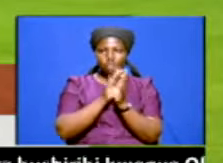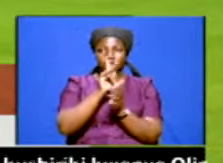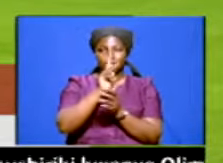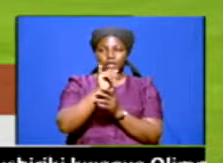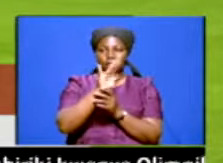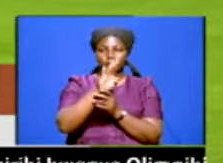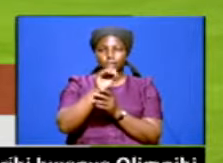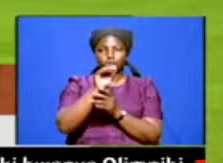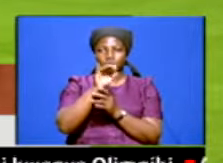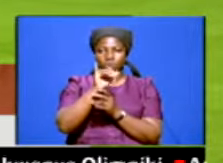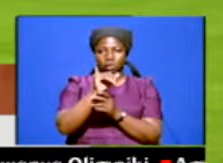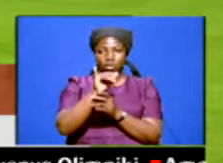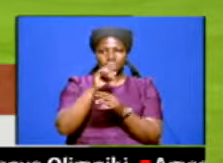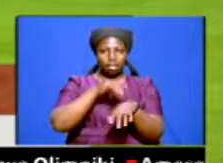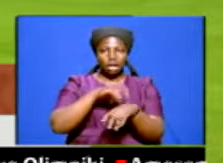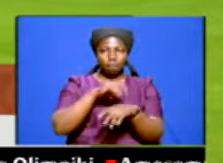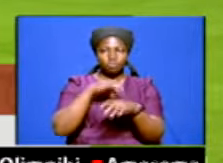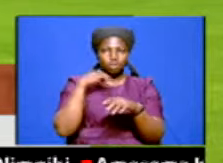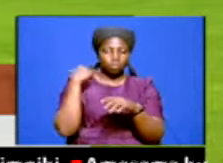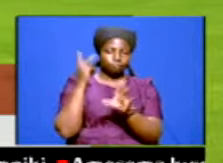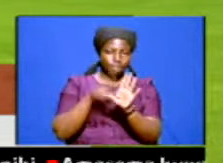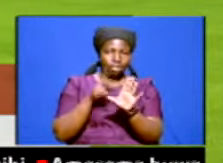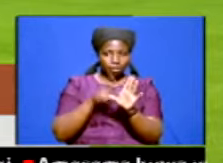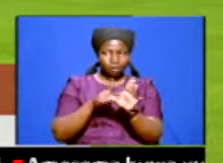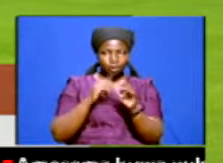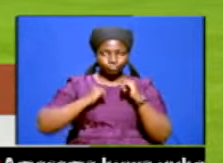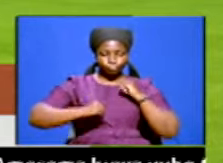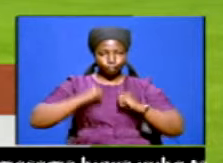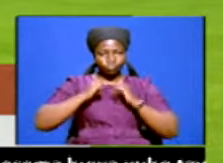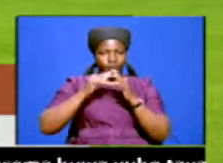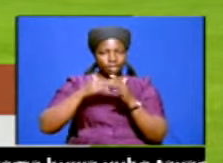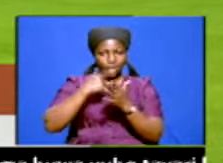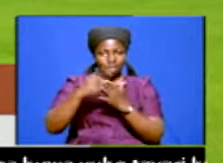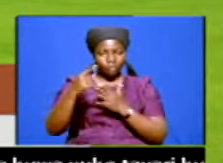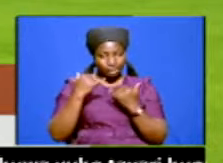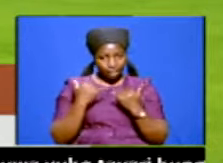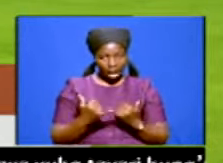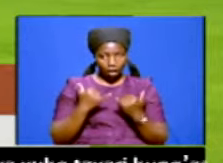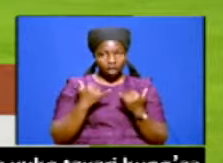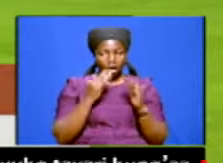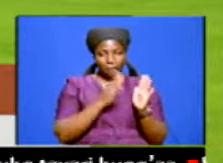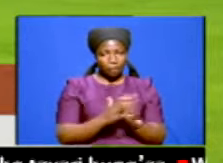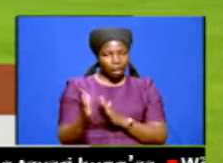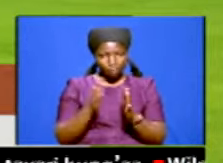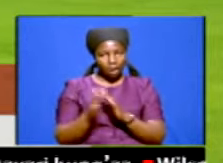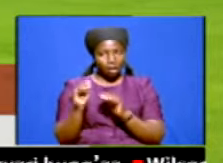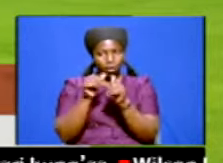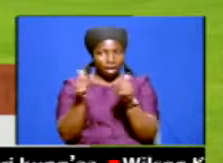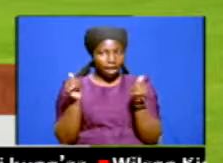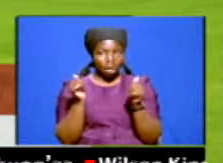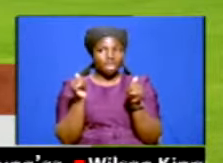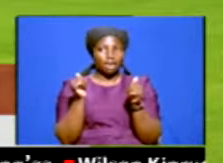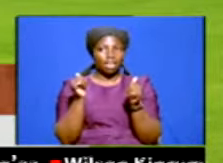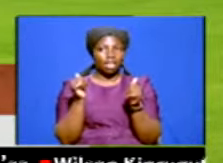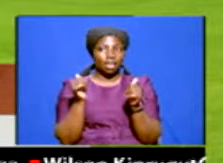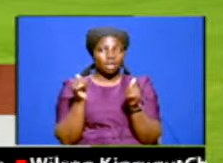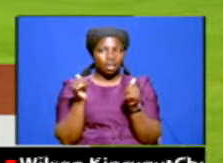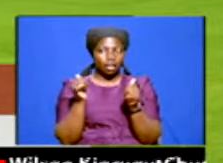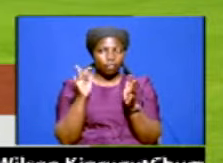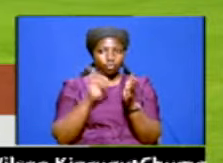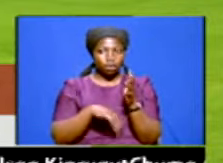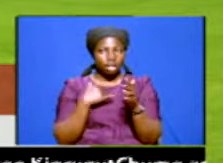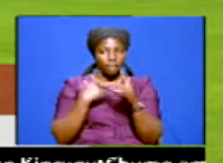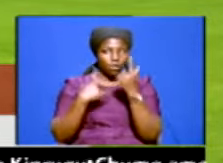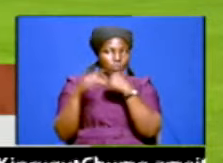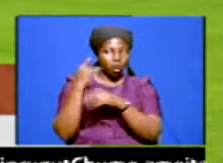hii nimeprepare mzuri, na kwa ile prompts nilipata leo, kwa matumaini yenye